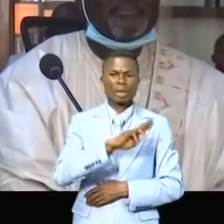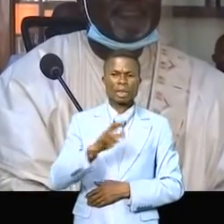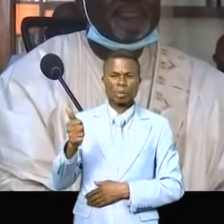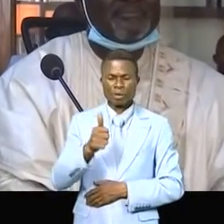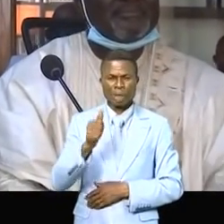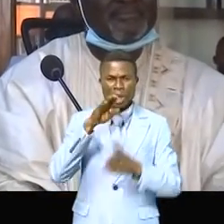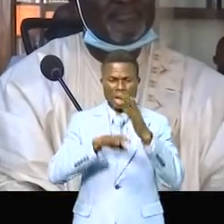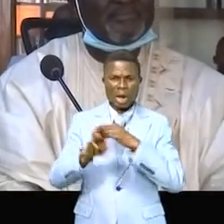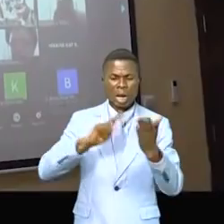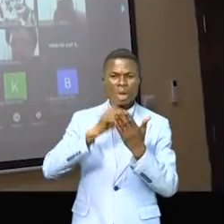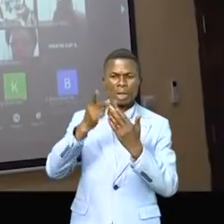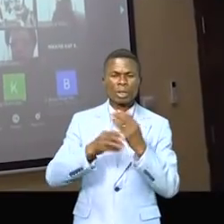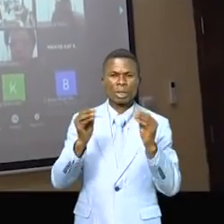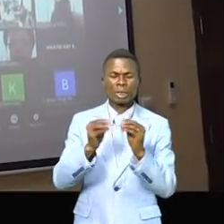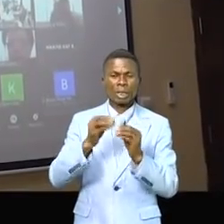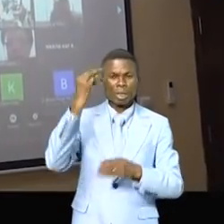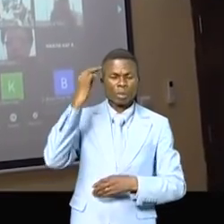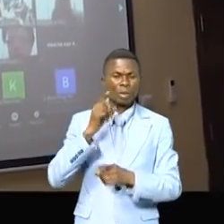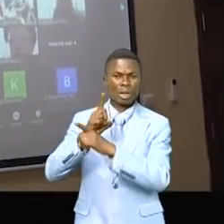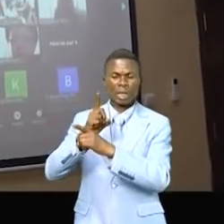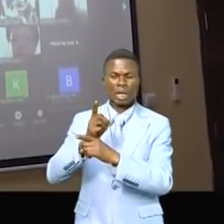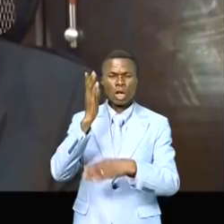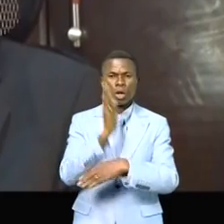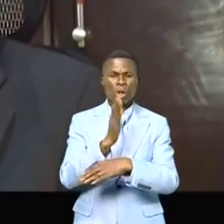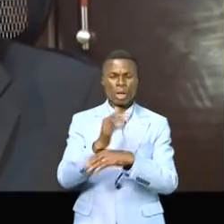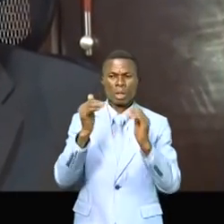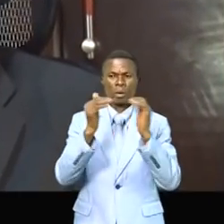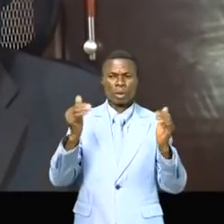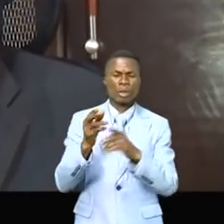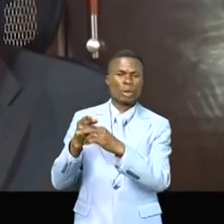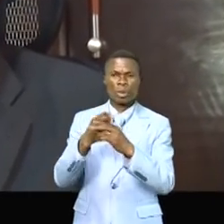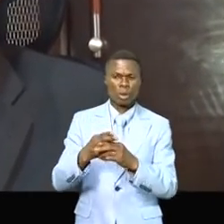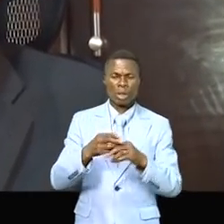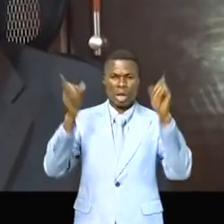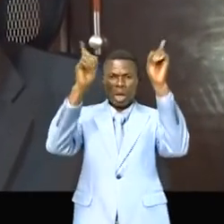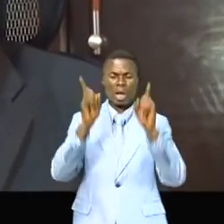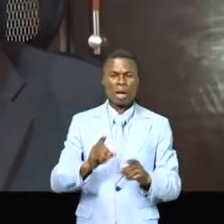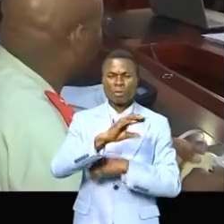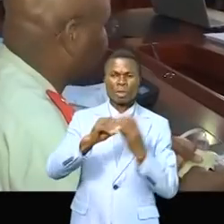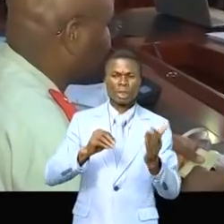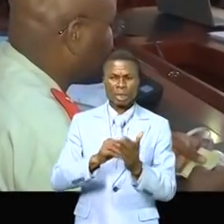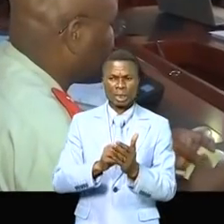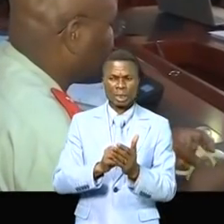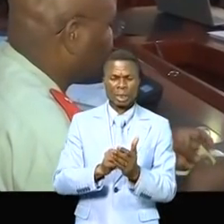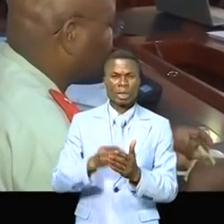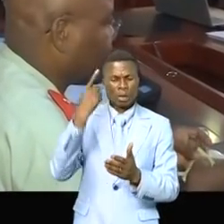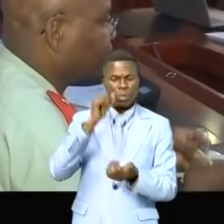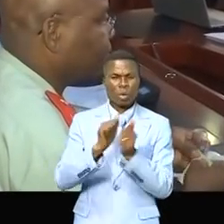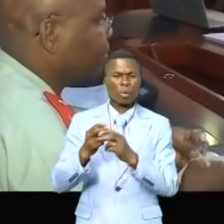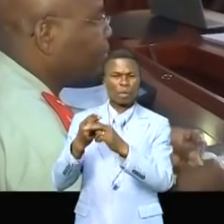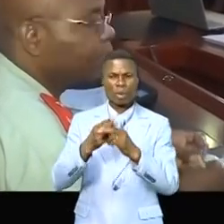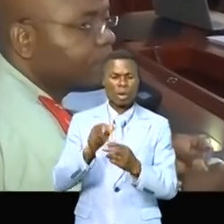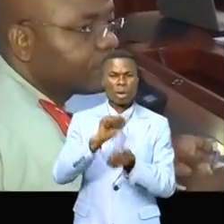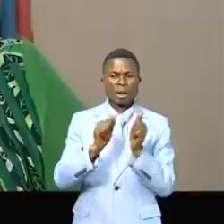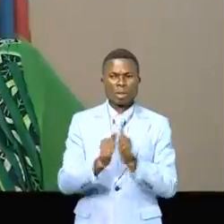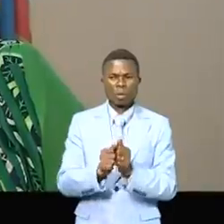dans le cadre de la réunion des ministres de la Défense du Conseil de paix et sécurité de l'Afrique centrale, COPAX, sur la sécurité dans le